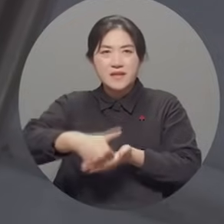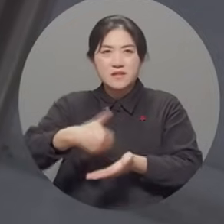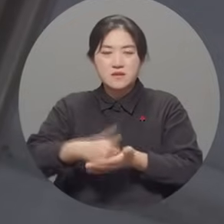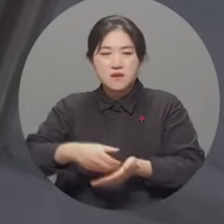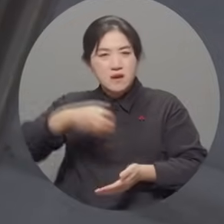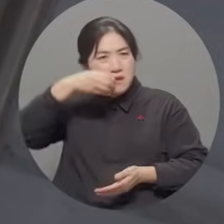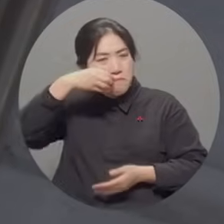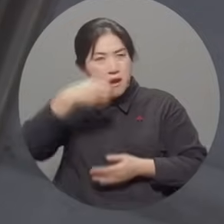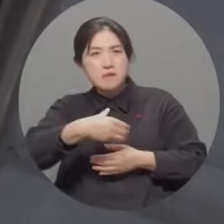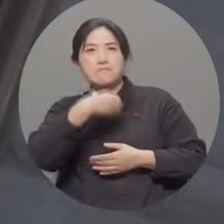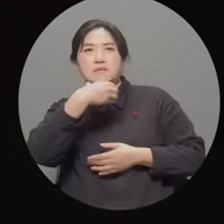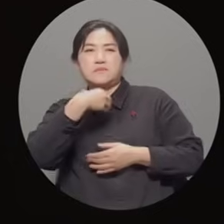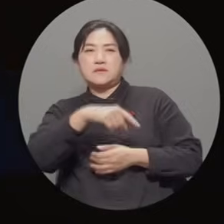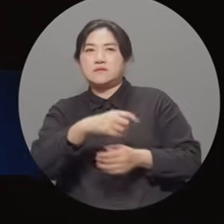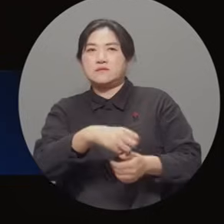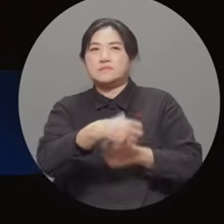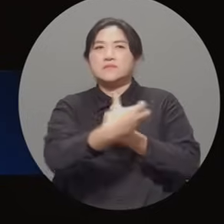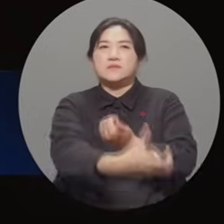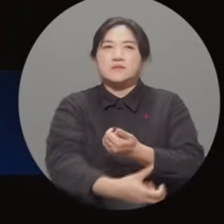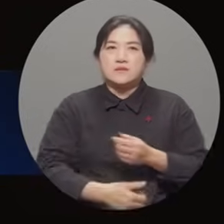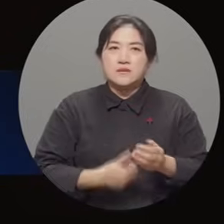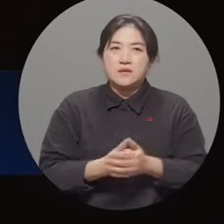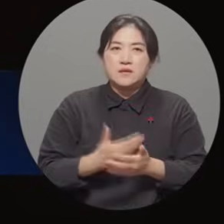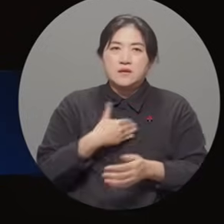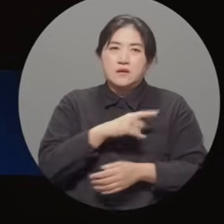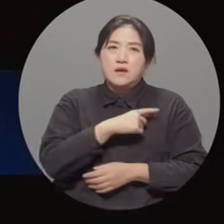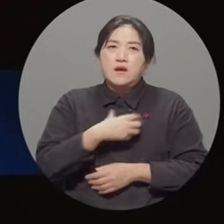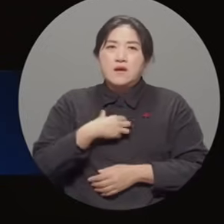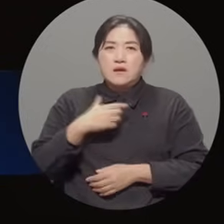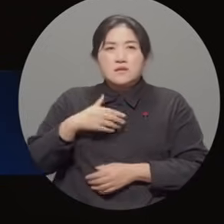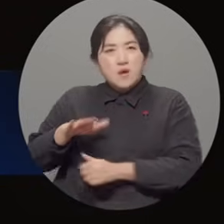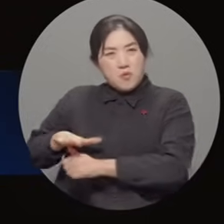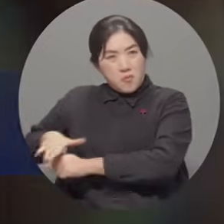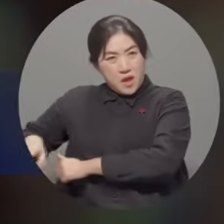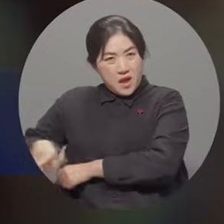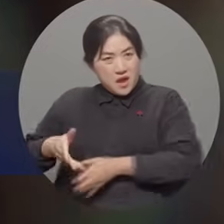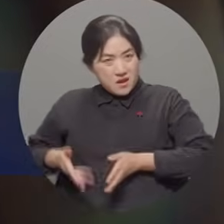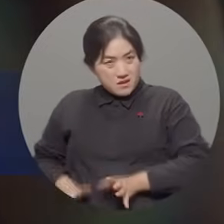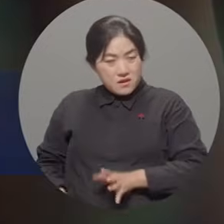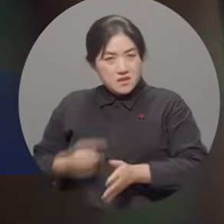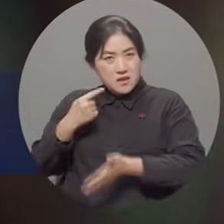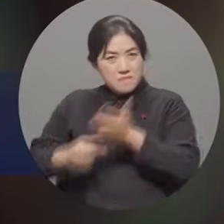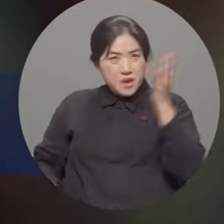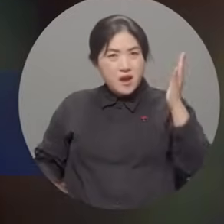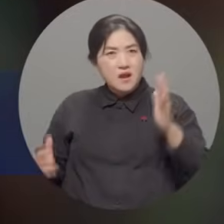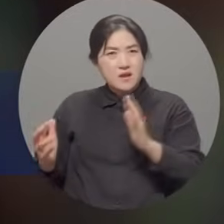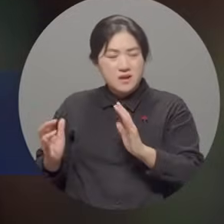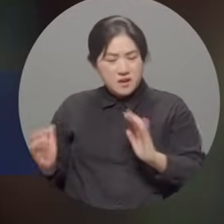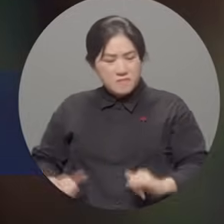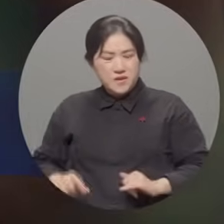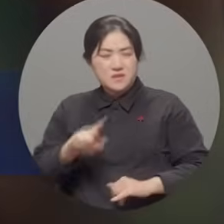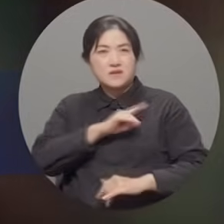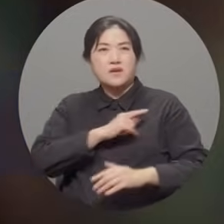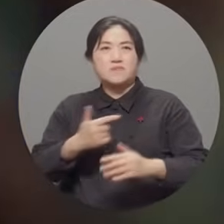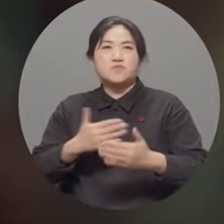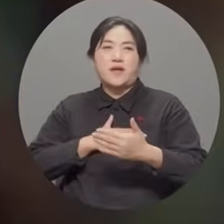수단으로 사용했습니다. 제가 가장 걱정이 되는 거는 저희 아이들한테 피해가 갈까 봐 그게 제일